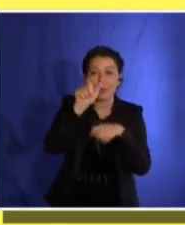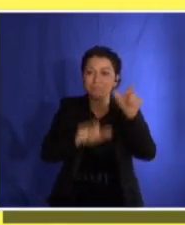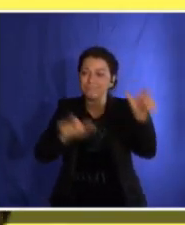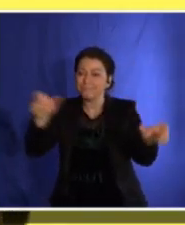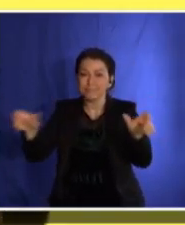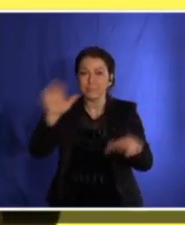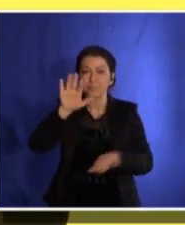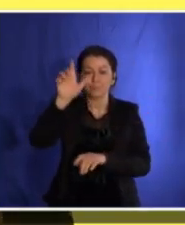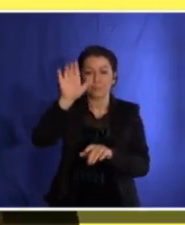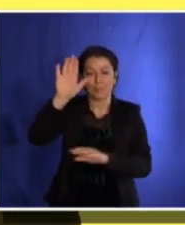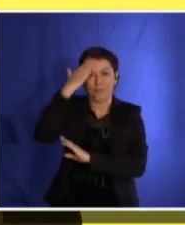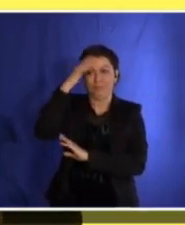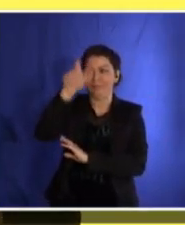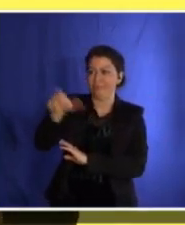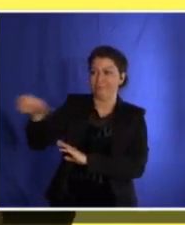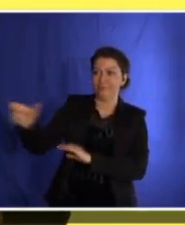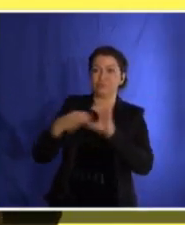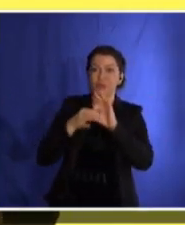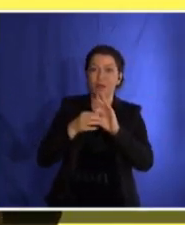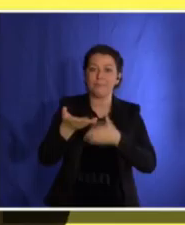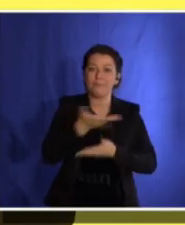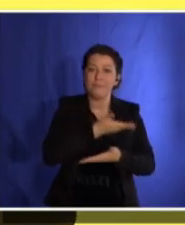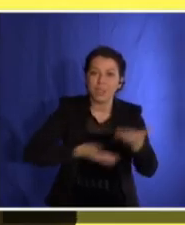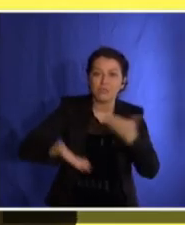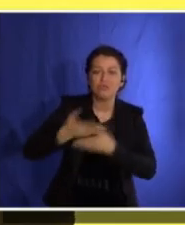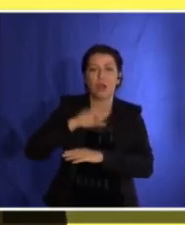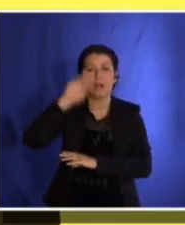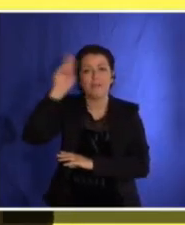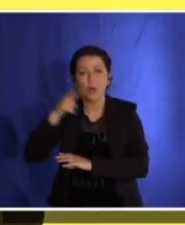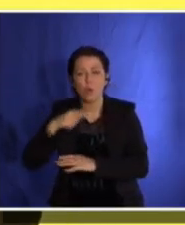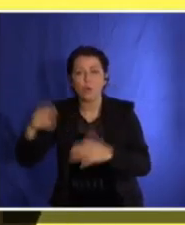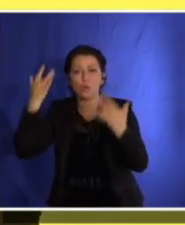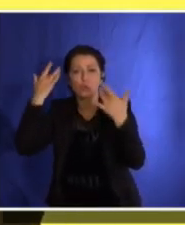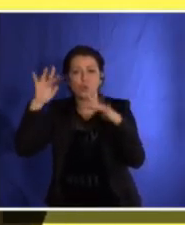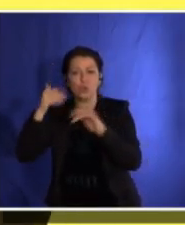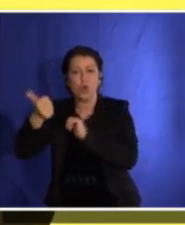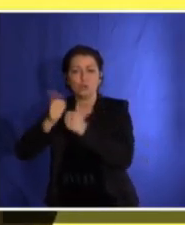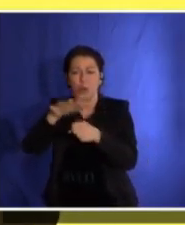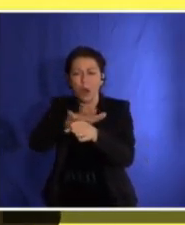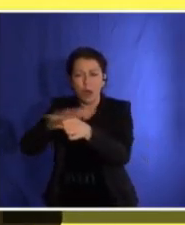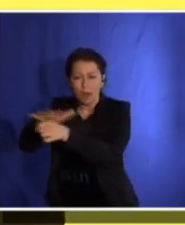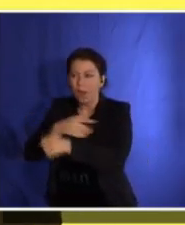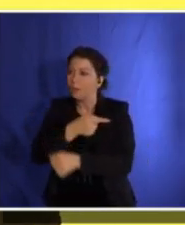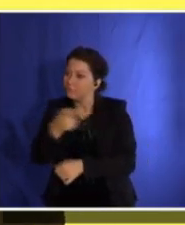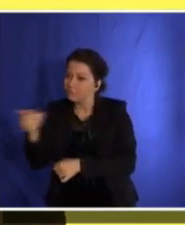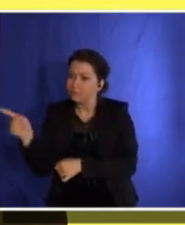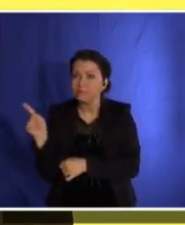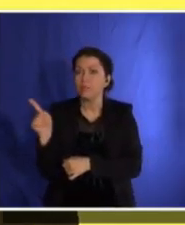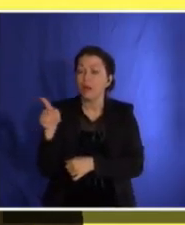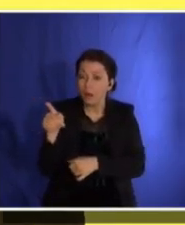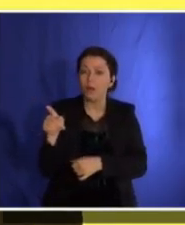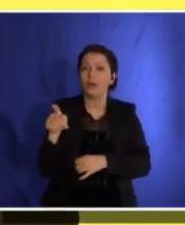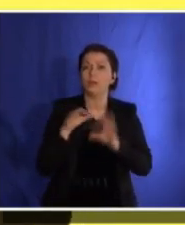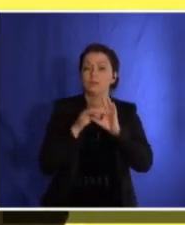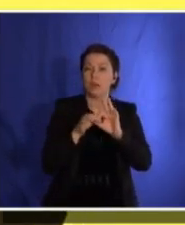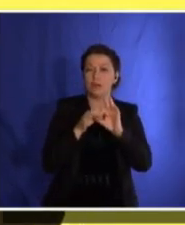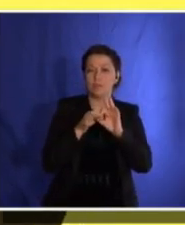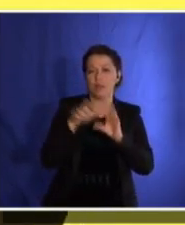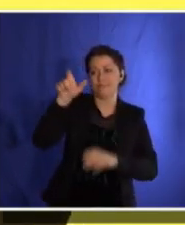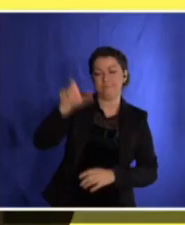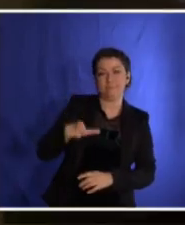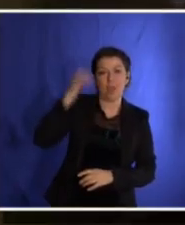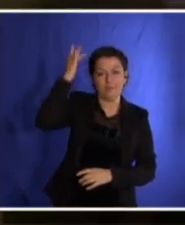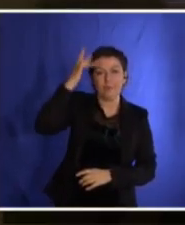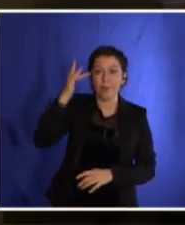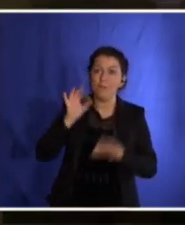Persönlichkeiten aus Wirtschaft, Kunst, Kultur und Sport, die sich für die Person Erwin Bröll eingesetzt haben